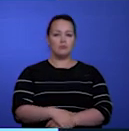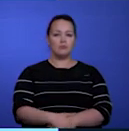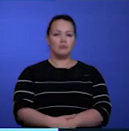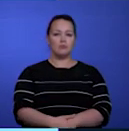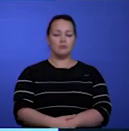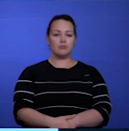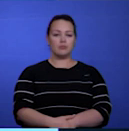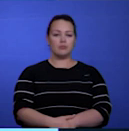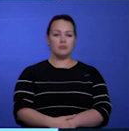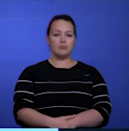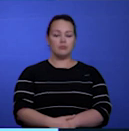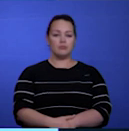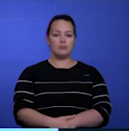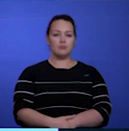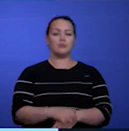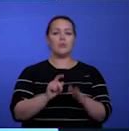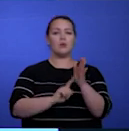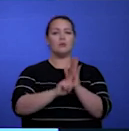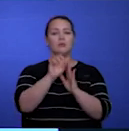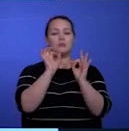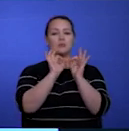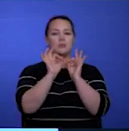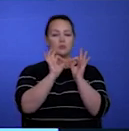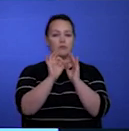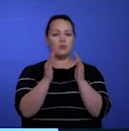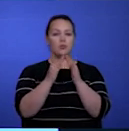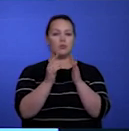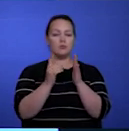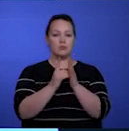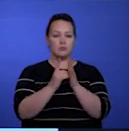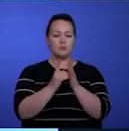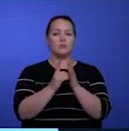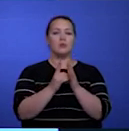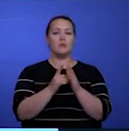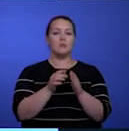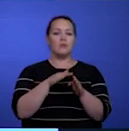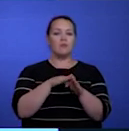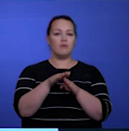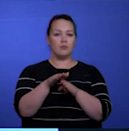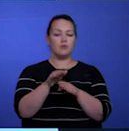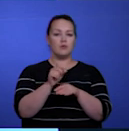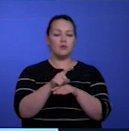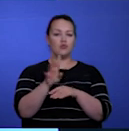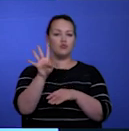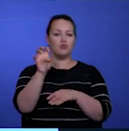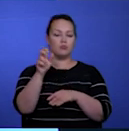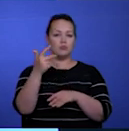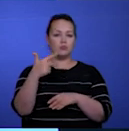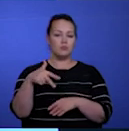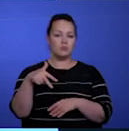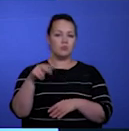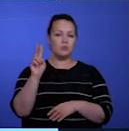начинаем ее вас проверки домашнего задания дома вы должны были выполнить упражнение 432